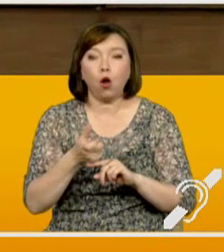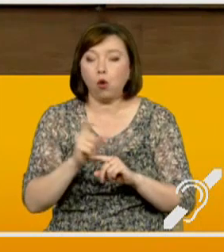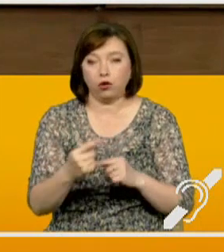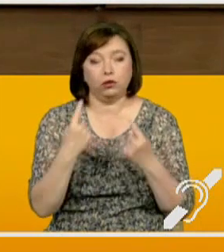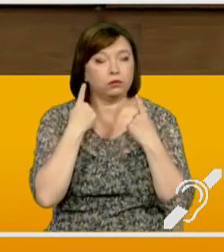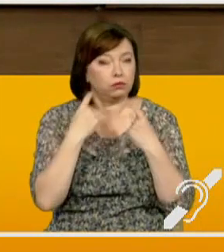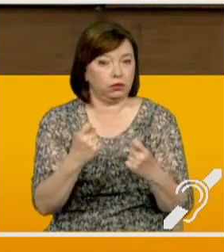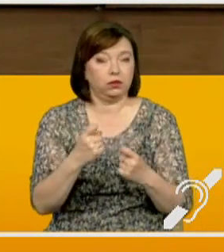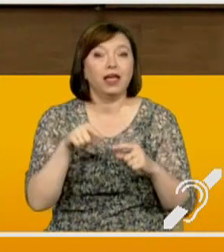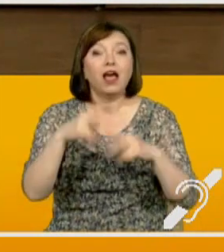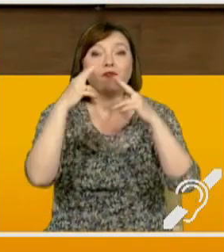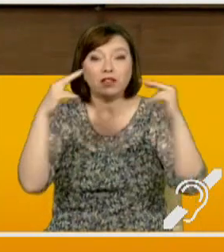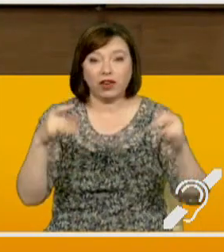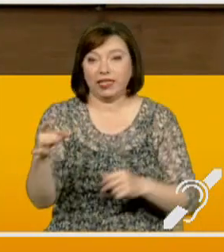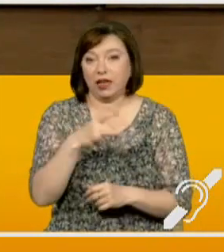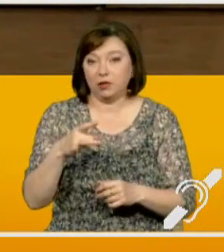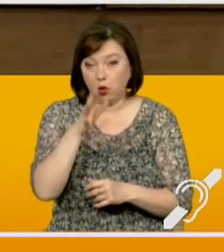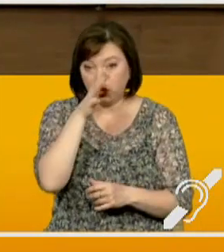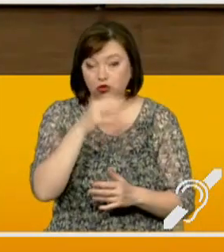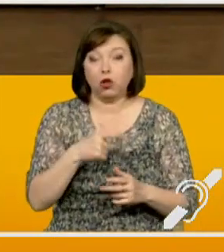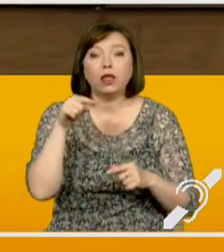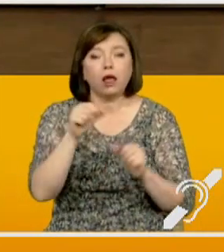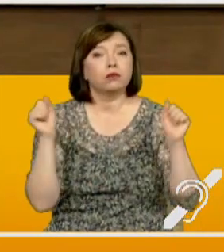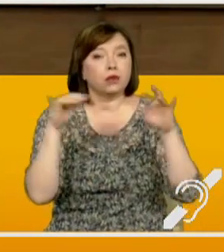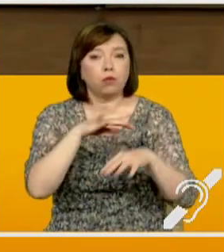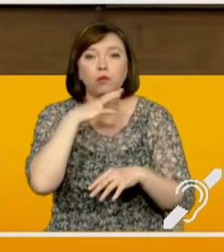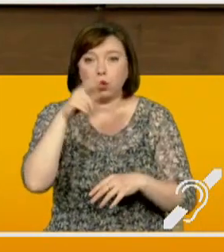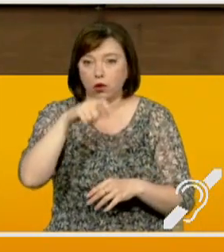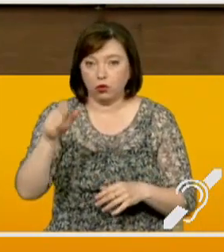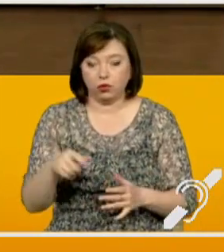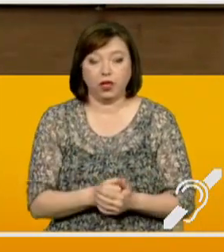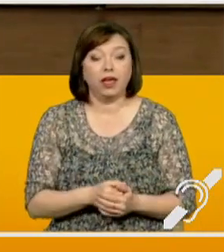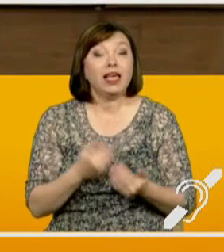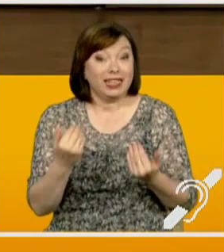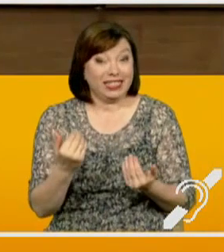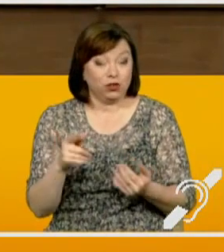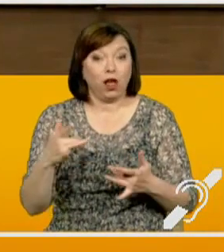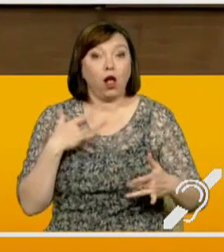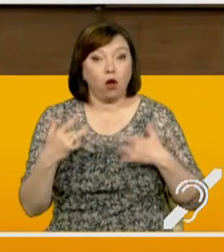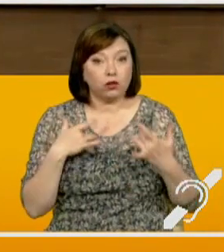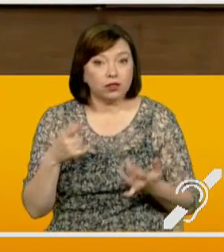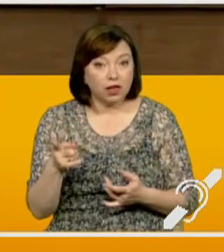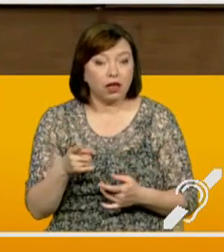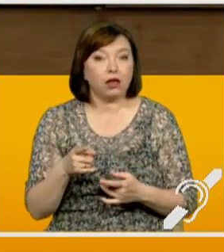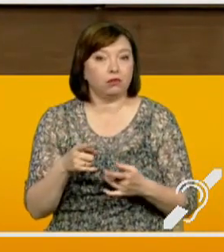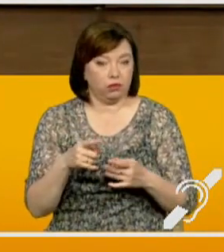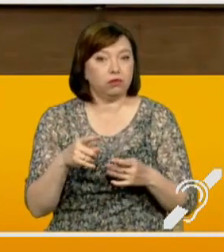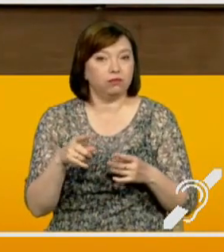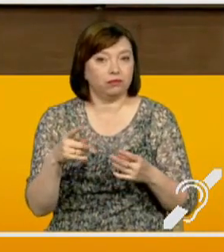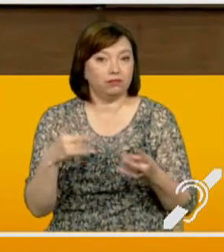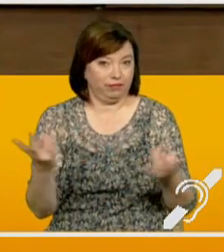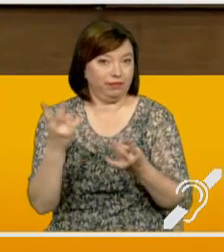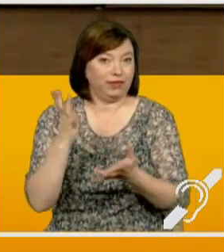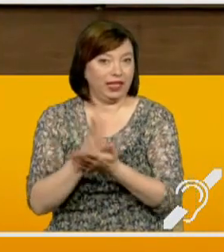la Palatul Republicii din Chișinău, unde s-au adunat 10 de oameni. În aceste clipe, concertul este în plină